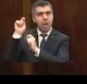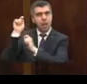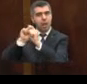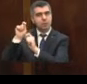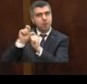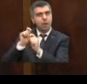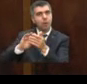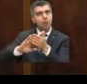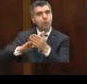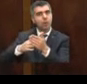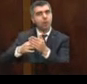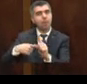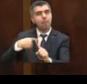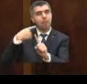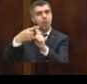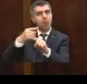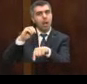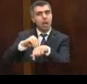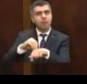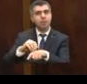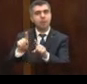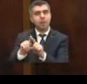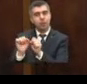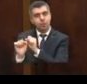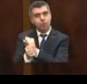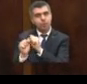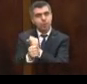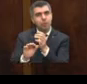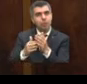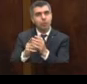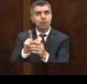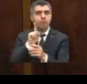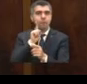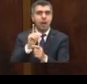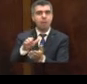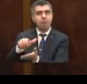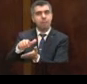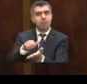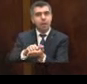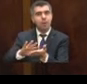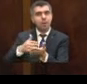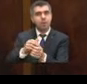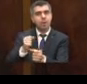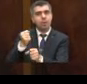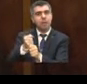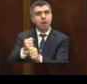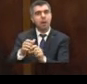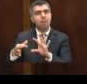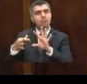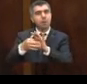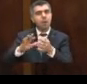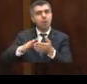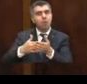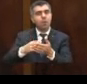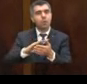والمدنية، وكذلك عمال وعاملات النظافة والمهنيين والفلاحين والتجار والمستخدمين المؤسسات البنكية وغيرهم